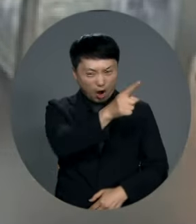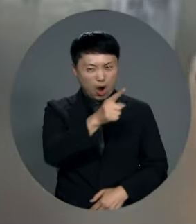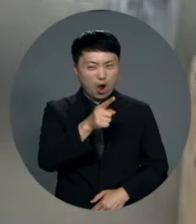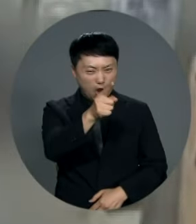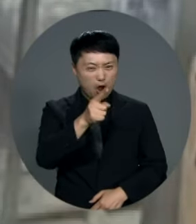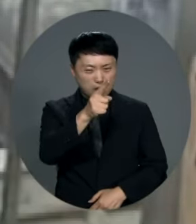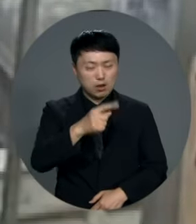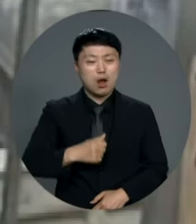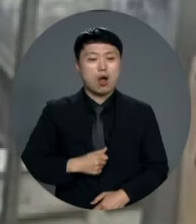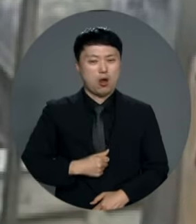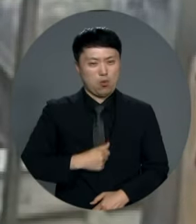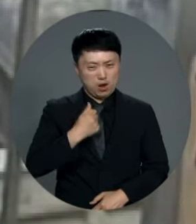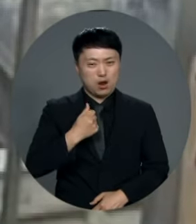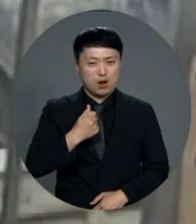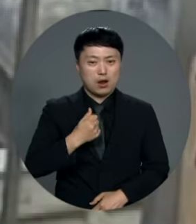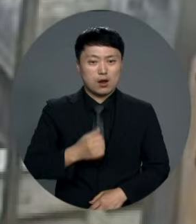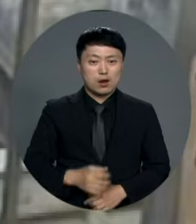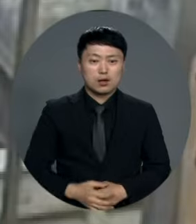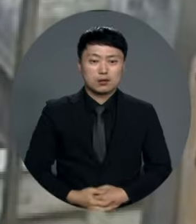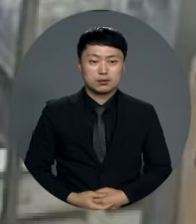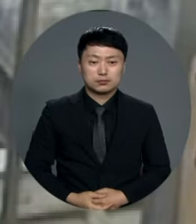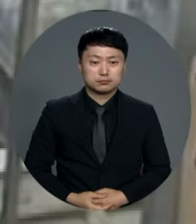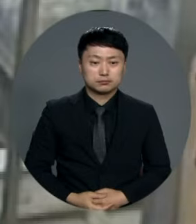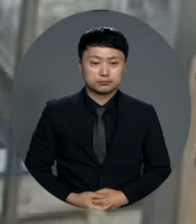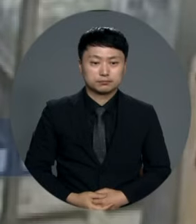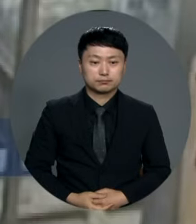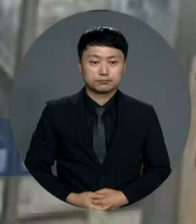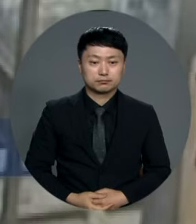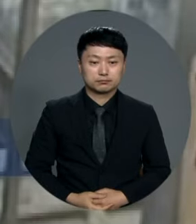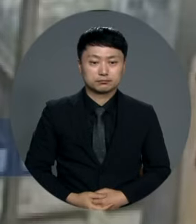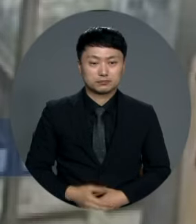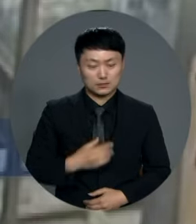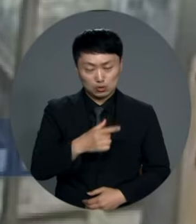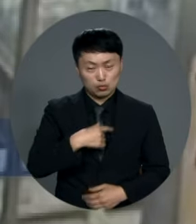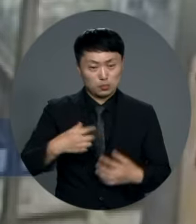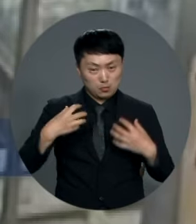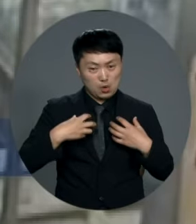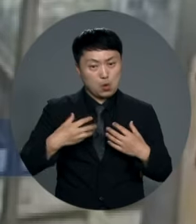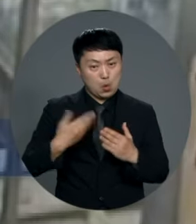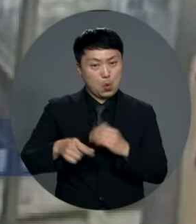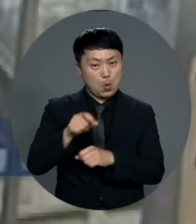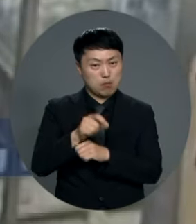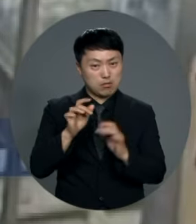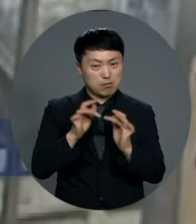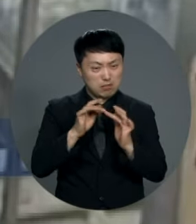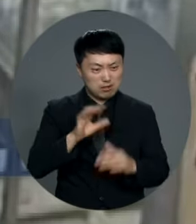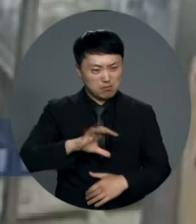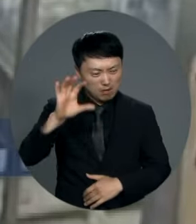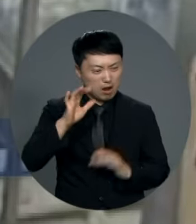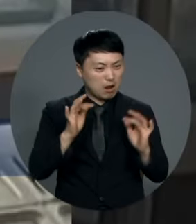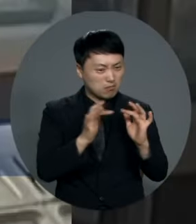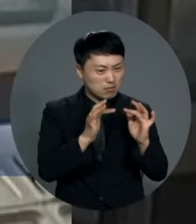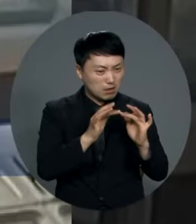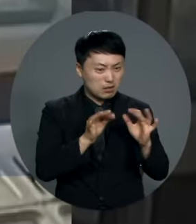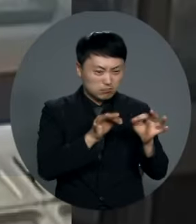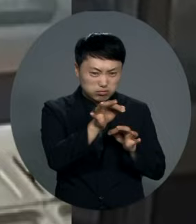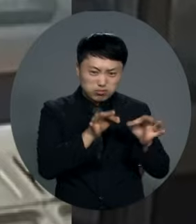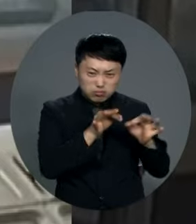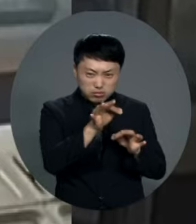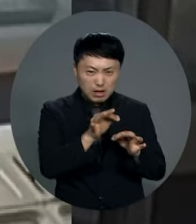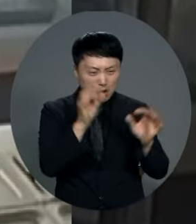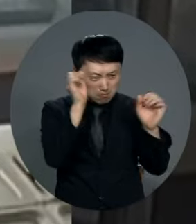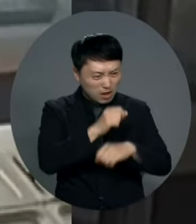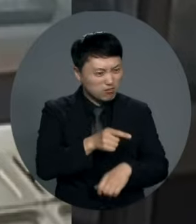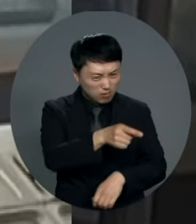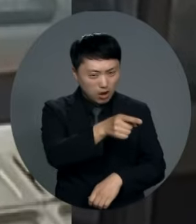하며 화를 냈습니다. 네, 여기 직원인데 SNS 올려서 가게 망하게 해줄까. 이